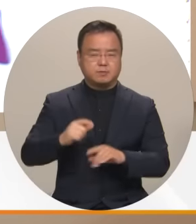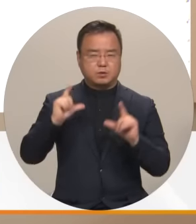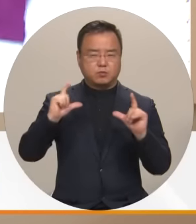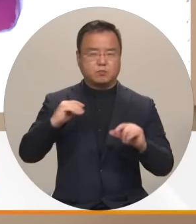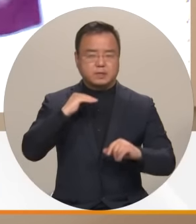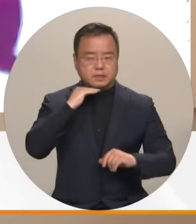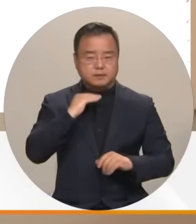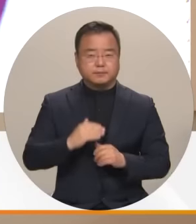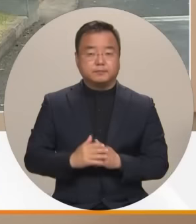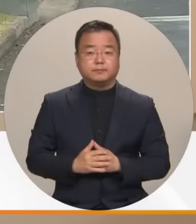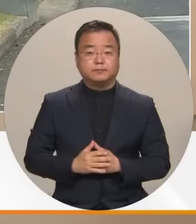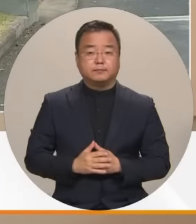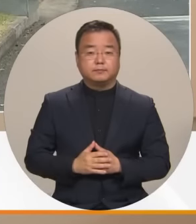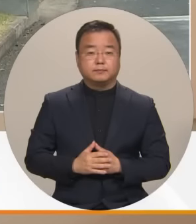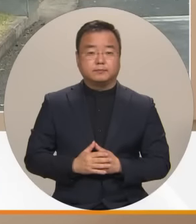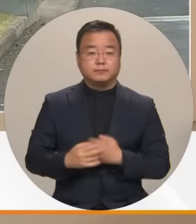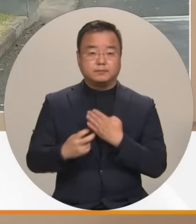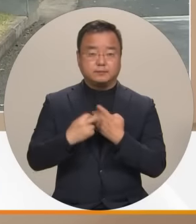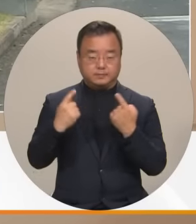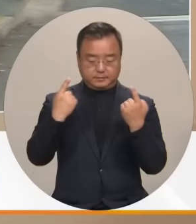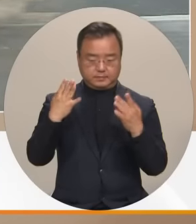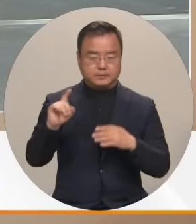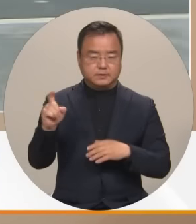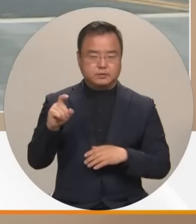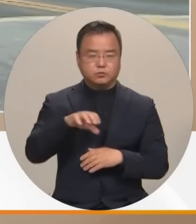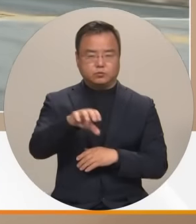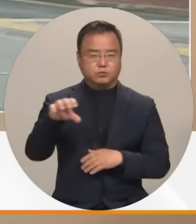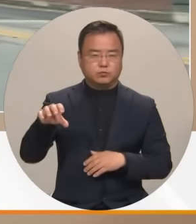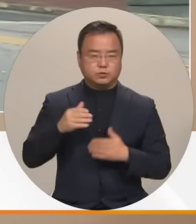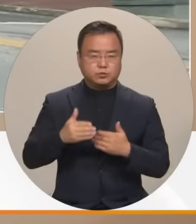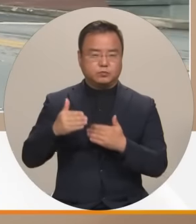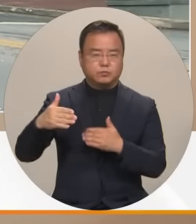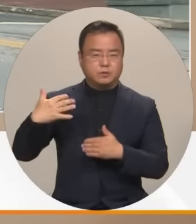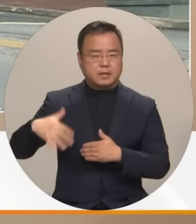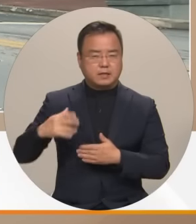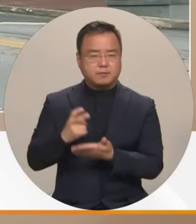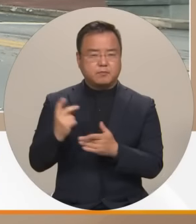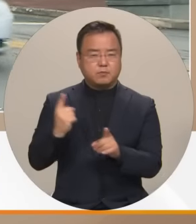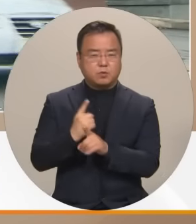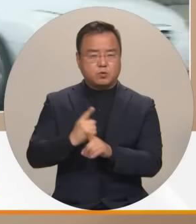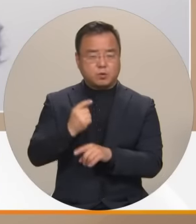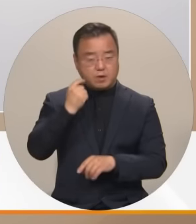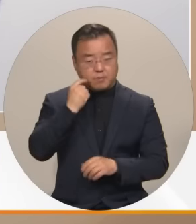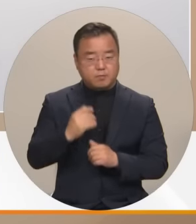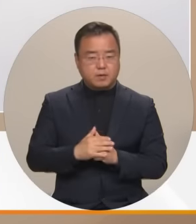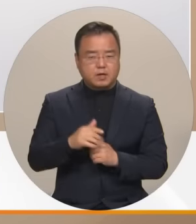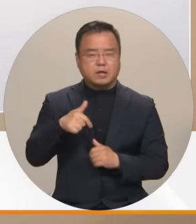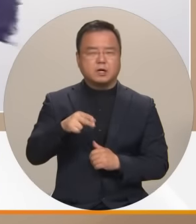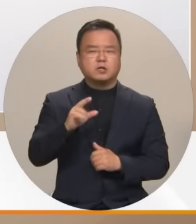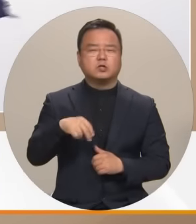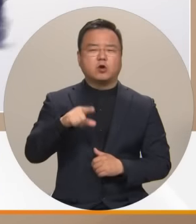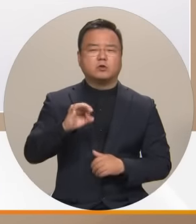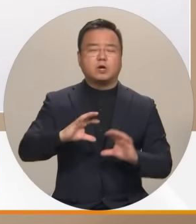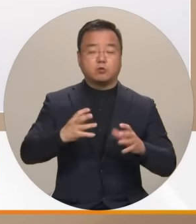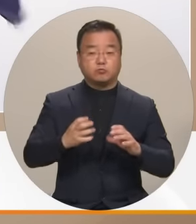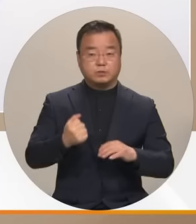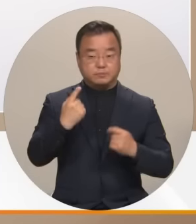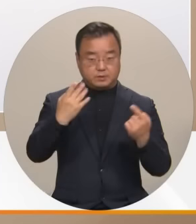상황입니다 의대 곳 정도는 아직 절차를 끝내지 못한 건데요 경상 국립대와 전북대에서 학내 심의